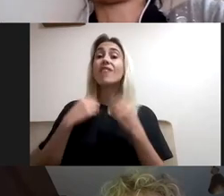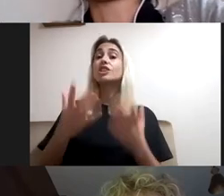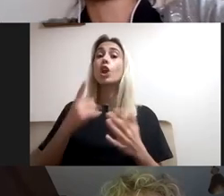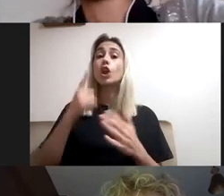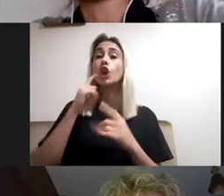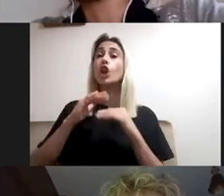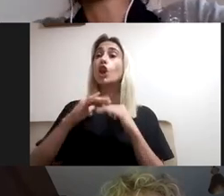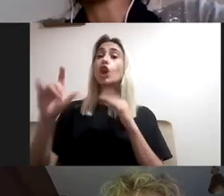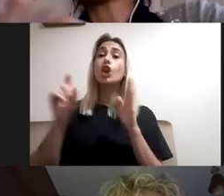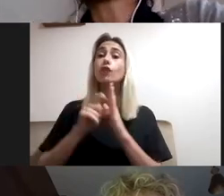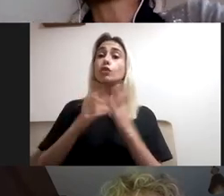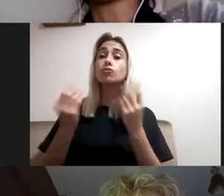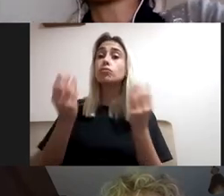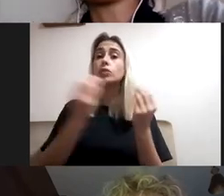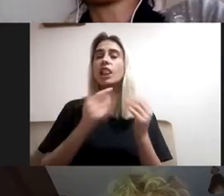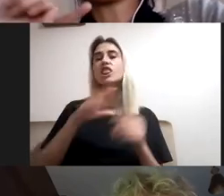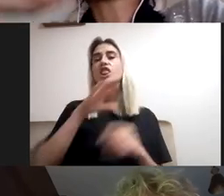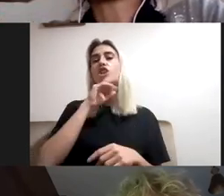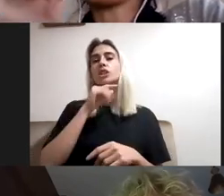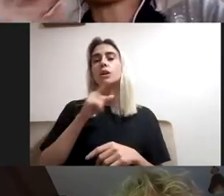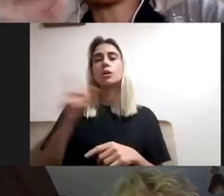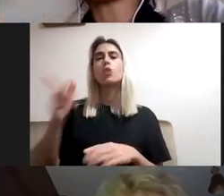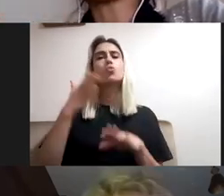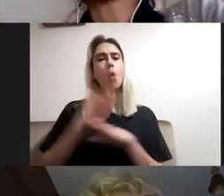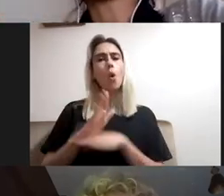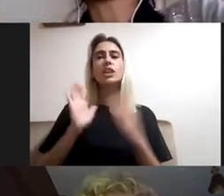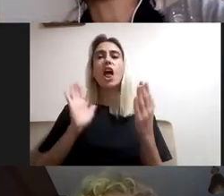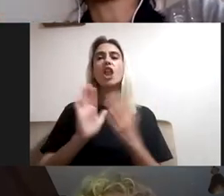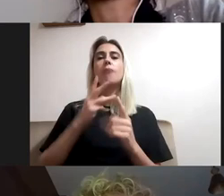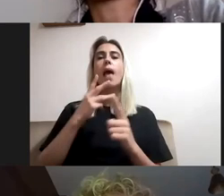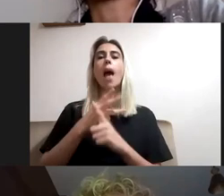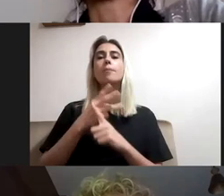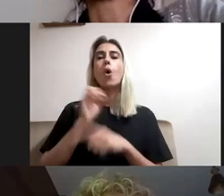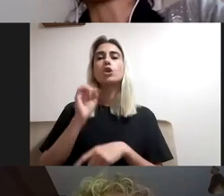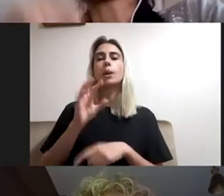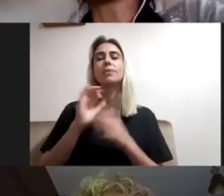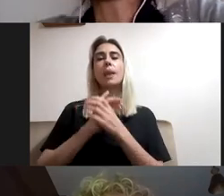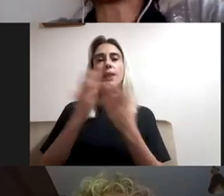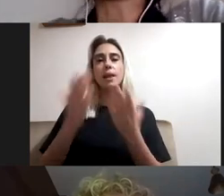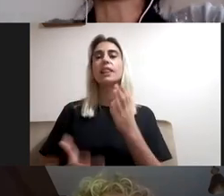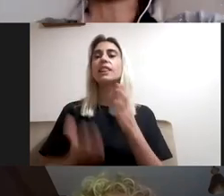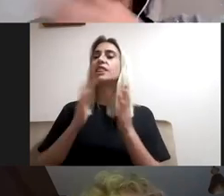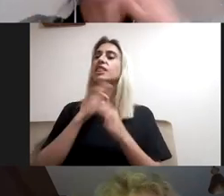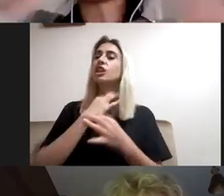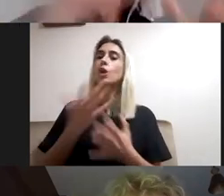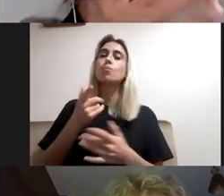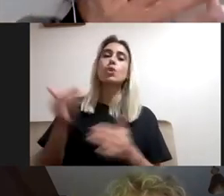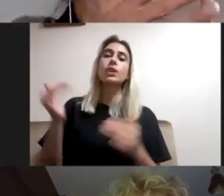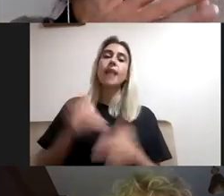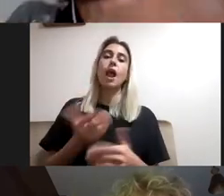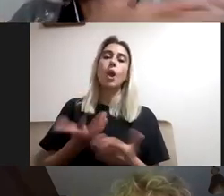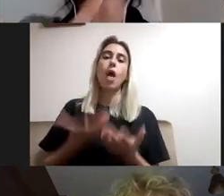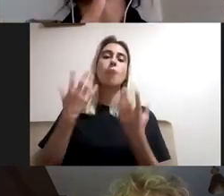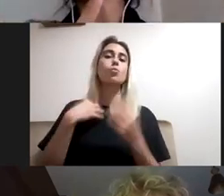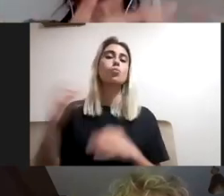yaşlı. Çünkü çok doğru bir yaklaşım Ebru Hocam. Tebrik ediyorum gerçekten. Teşekkür ederim hocam. Bu geliyor çünkü hep bunu